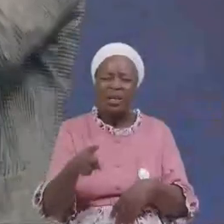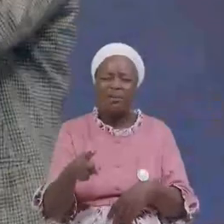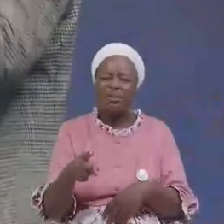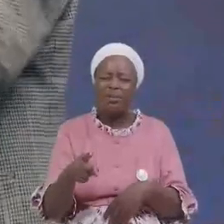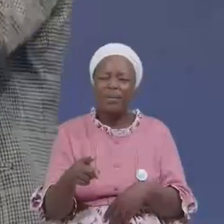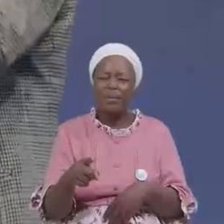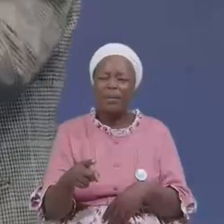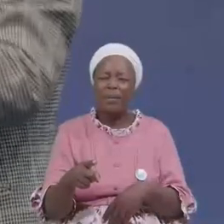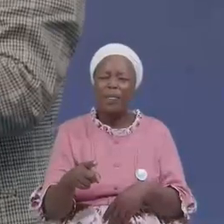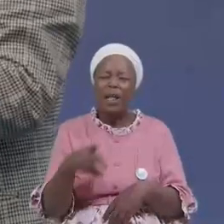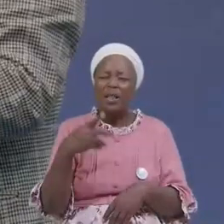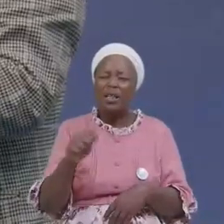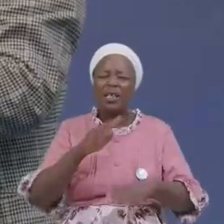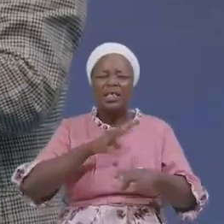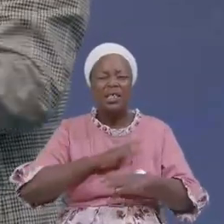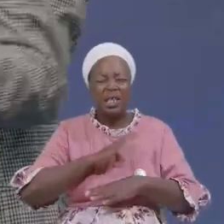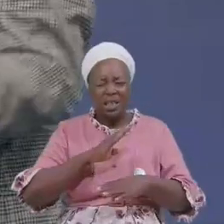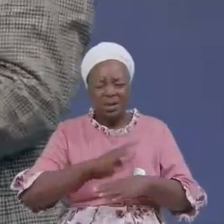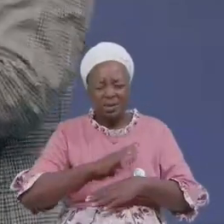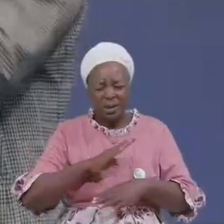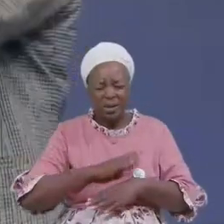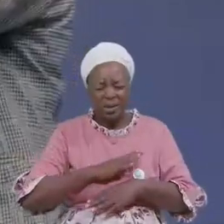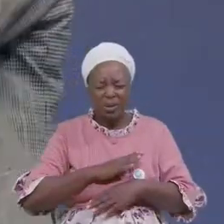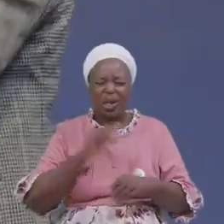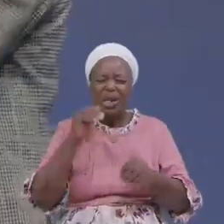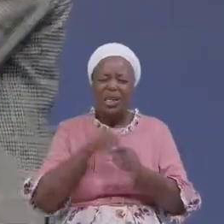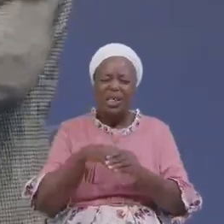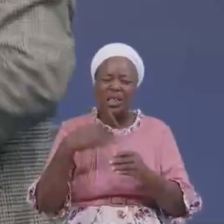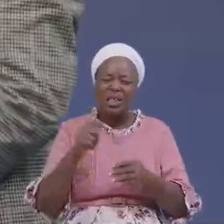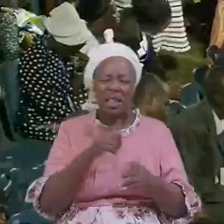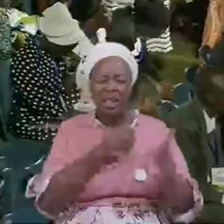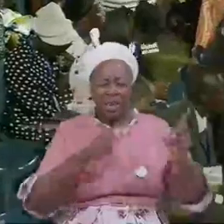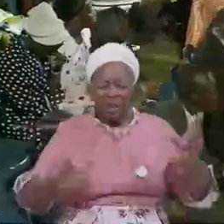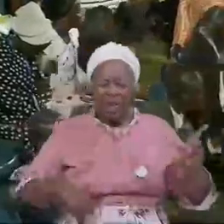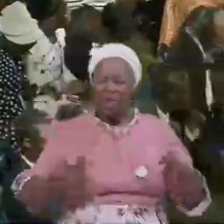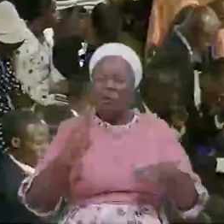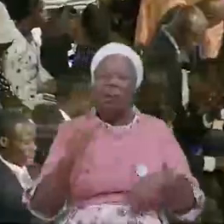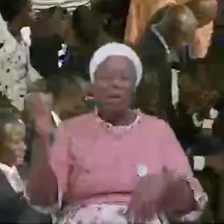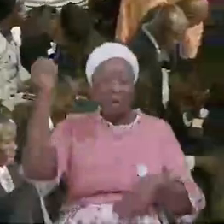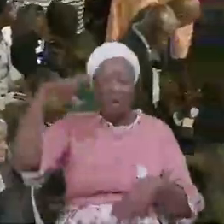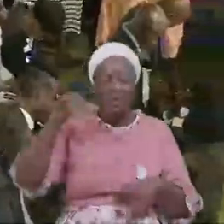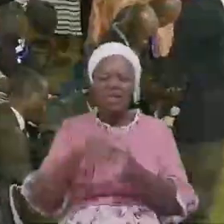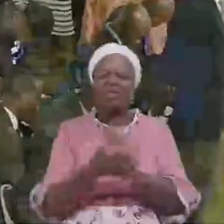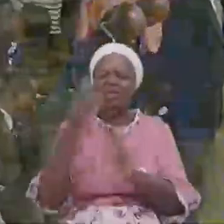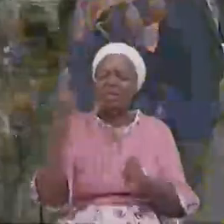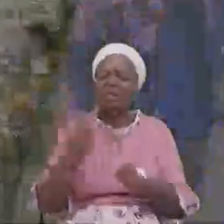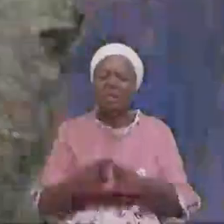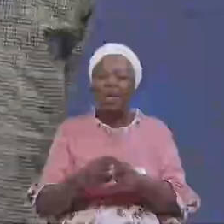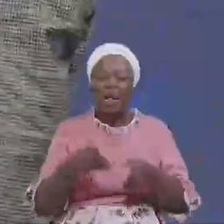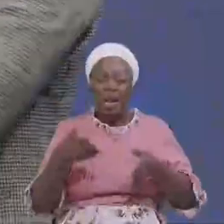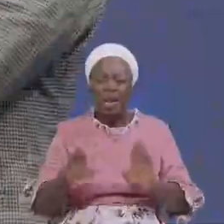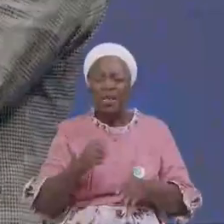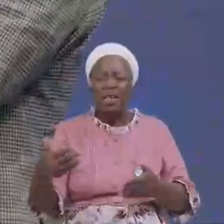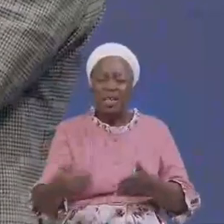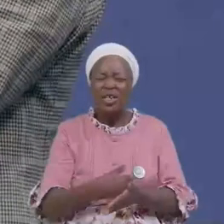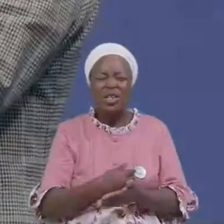Donne-leur la satisfaction dans le Seigneur par la grâce. Qu'une nouvelle vie